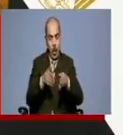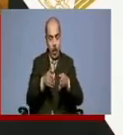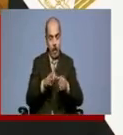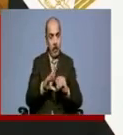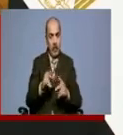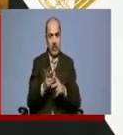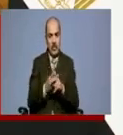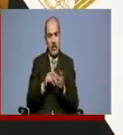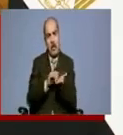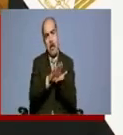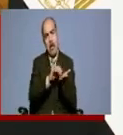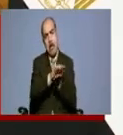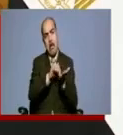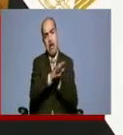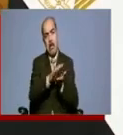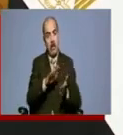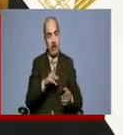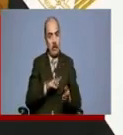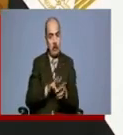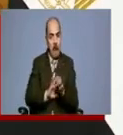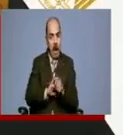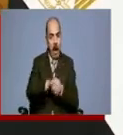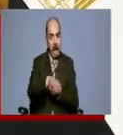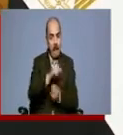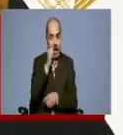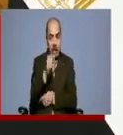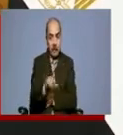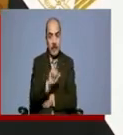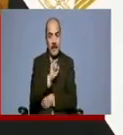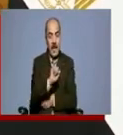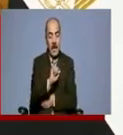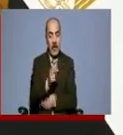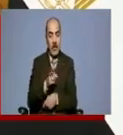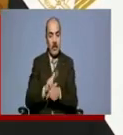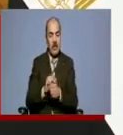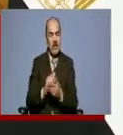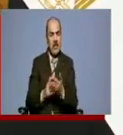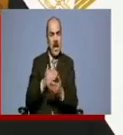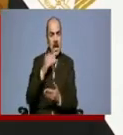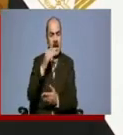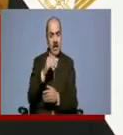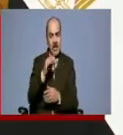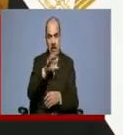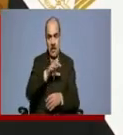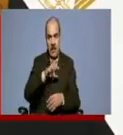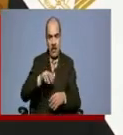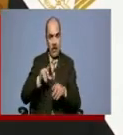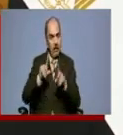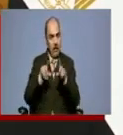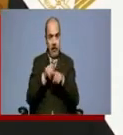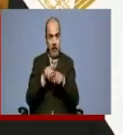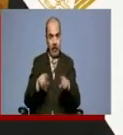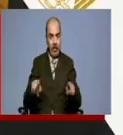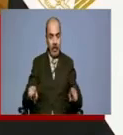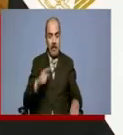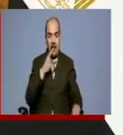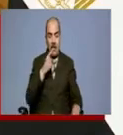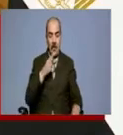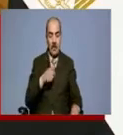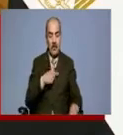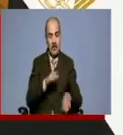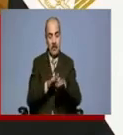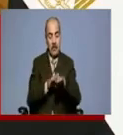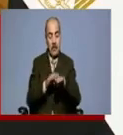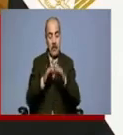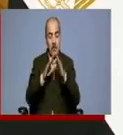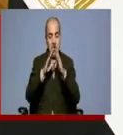مصر اول يوم او ثاني يوم نفى القصه دي من بعد ثالث يوم اف خيه درعي بدا كل يوم روح للجنوب روحوا ناحيه